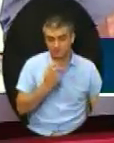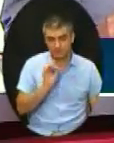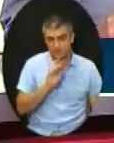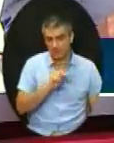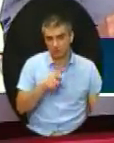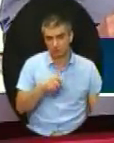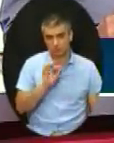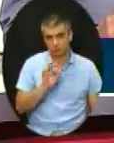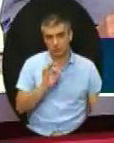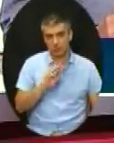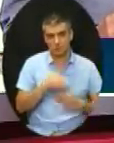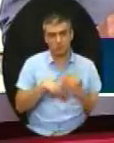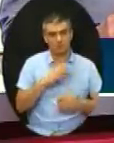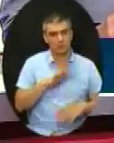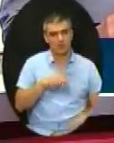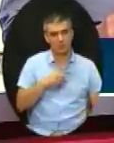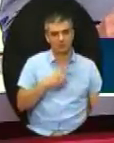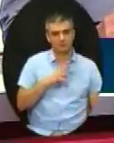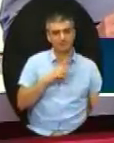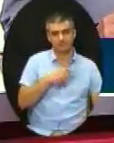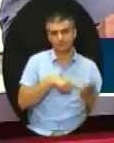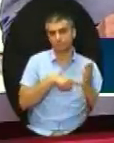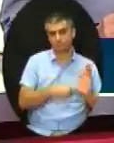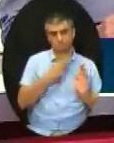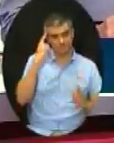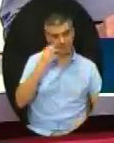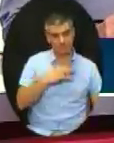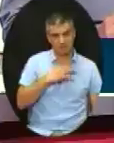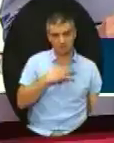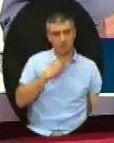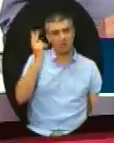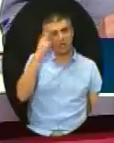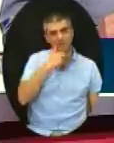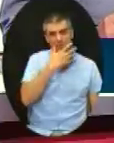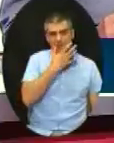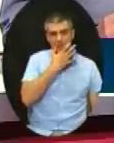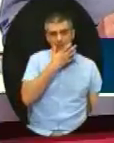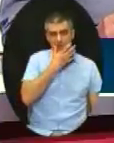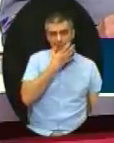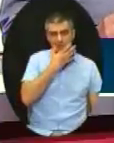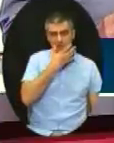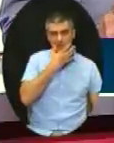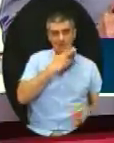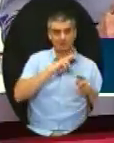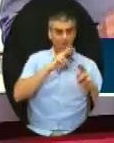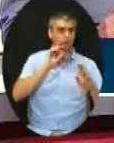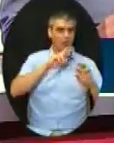על הנושא של המעורבות האירופאית, היא משקפת לטעמנו הבנה של הקהילה